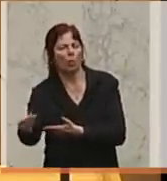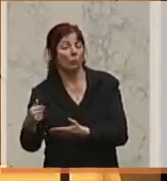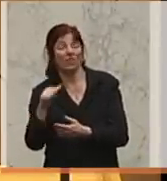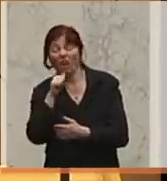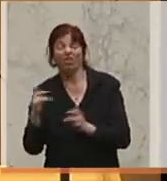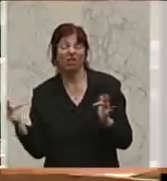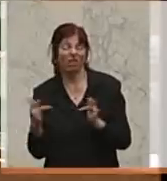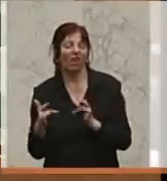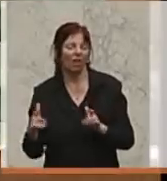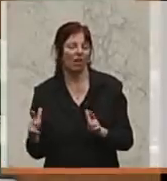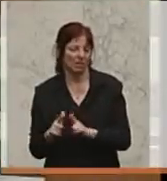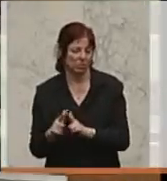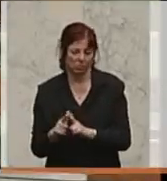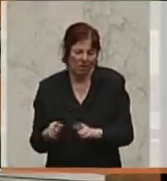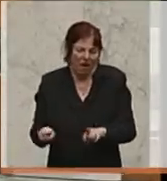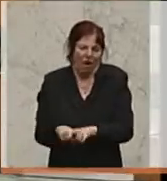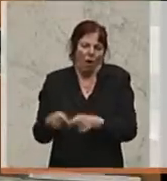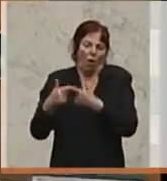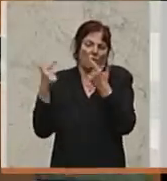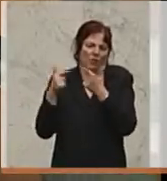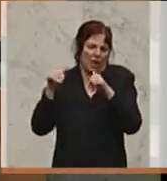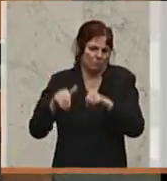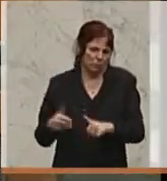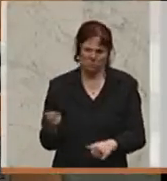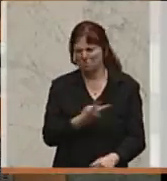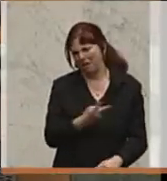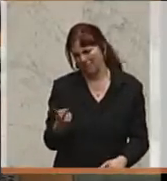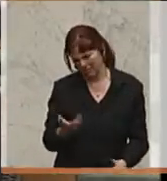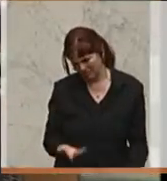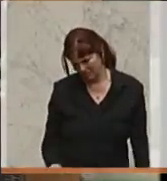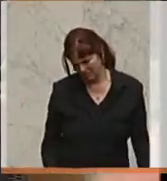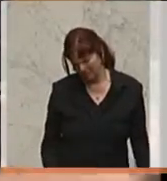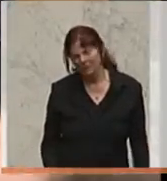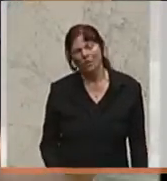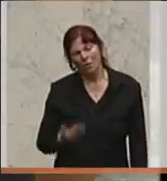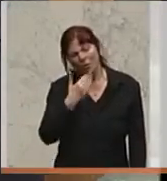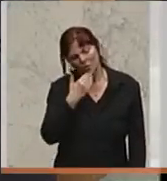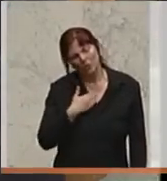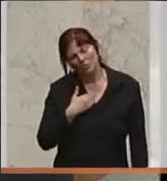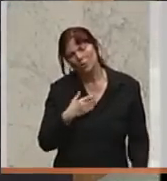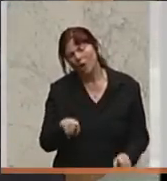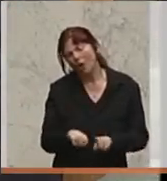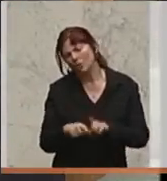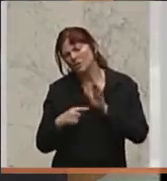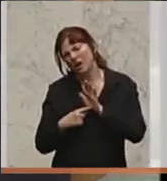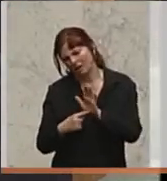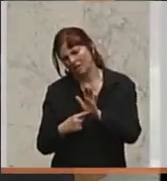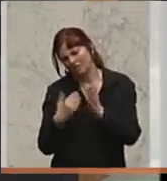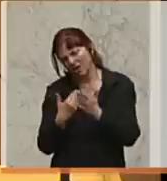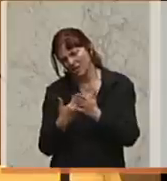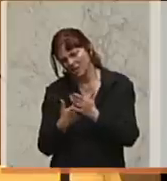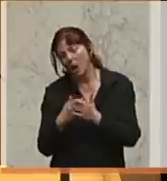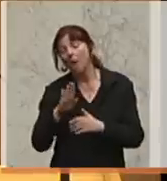aufklärungsbedürftig, meine Damen und Herren von der Volkspartei. Und ich darf schon darauf hinweisen, dass es vor allem auch die Initiative des